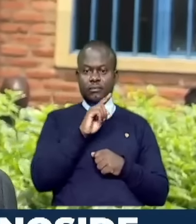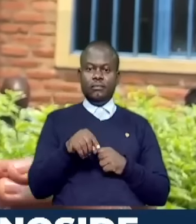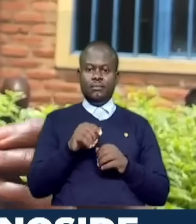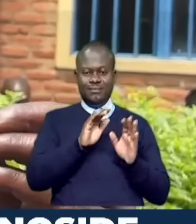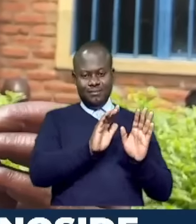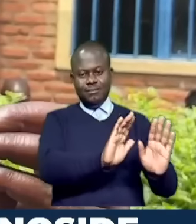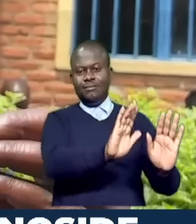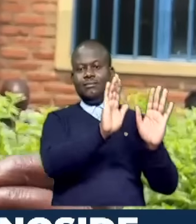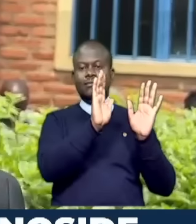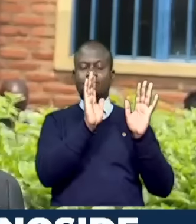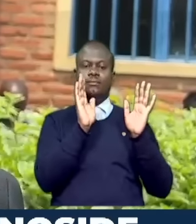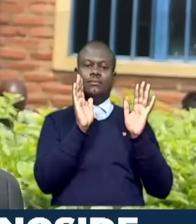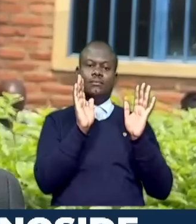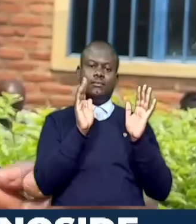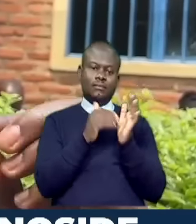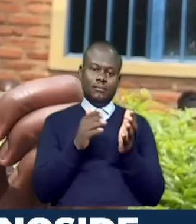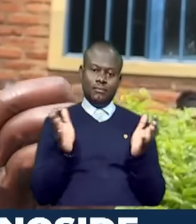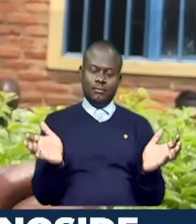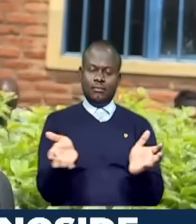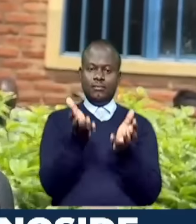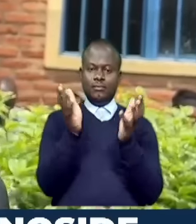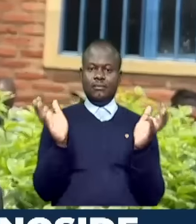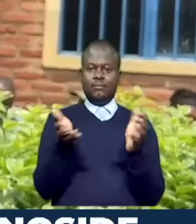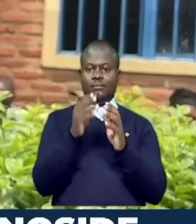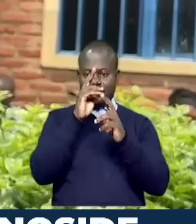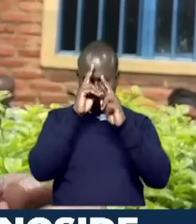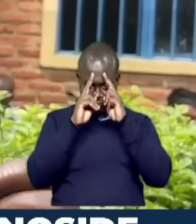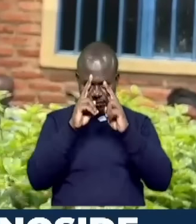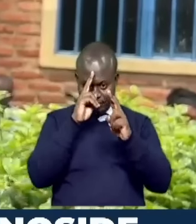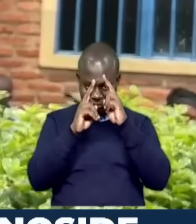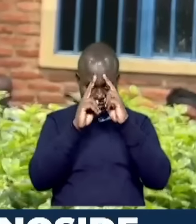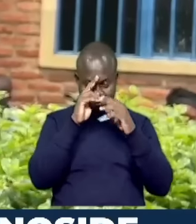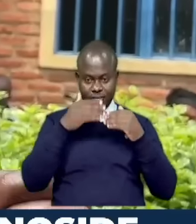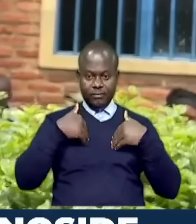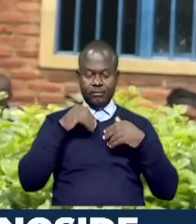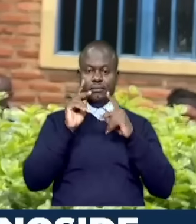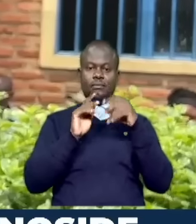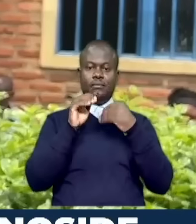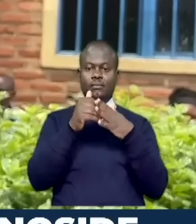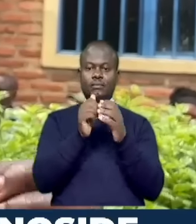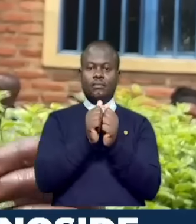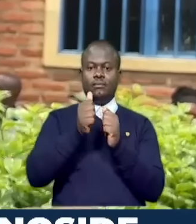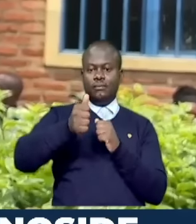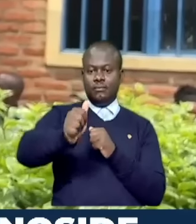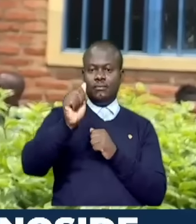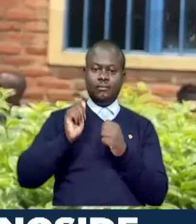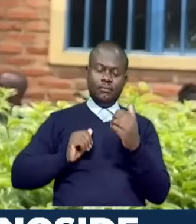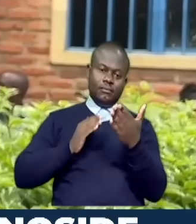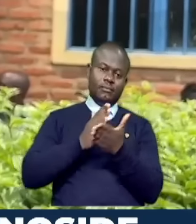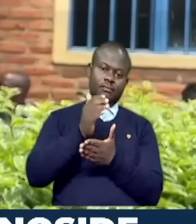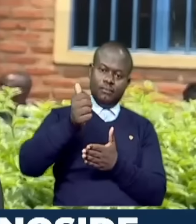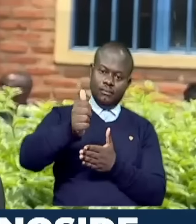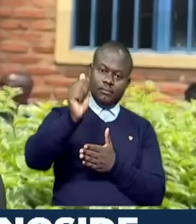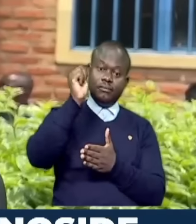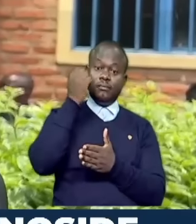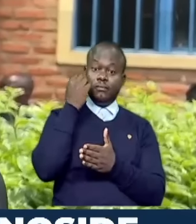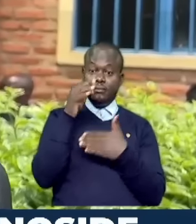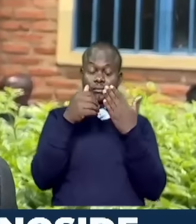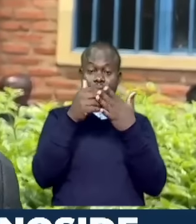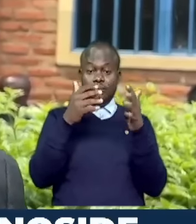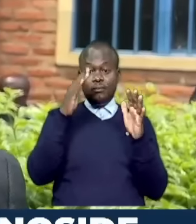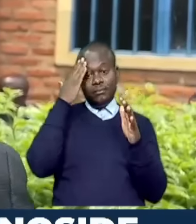ruhande tukabashishikariza kubaha ubuzima bw'abantu n'ibyabo n'uburenganzira bwabo iyo umenye itegeko